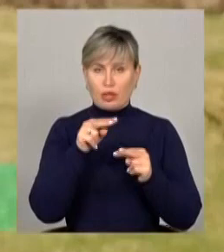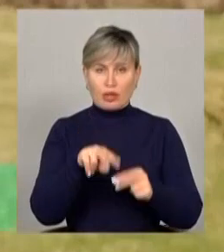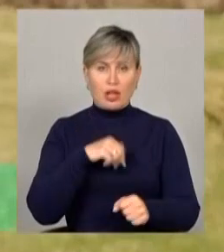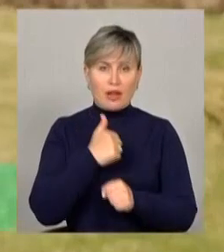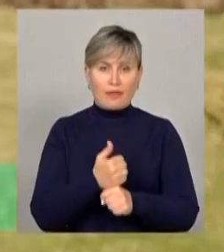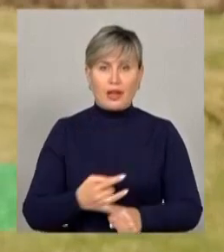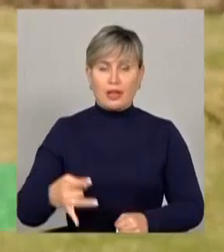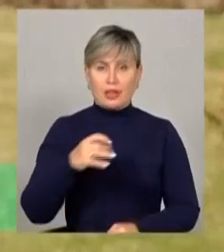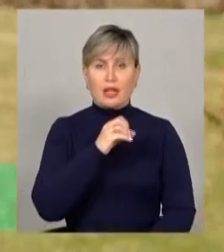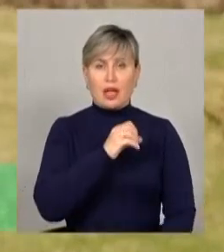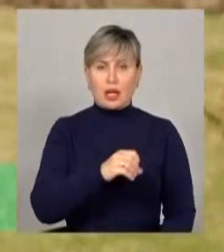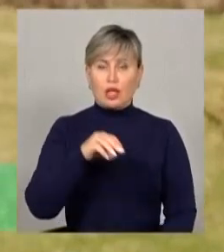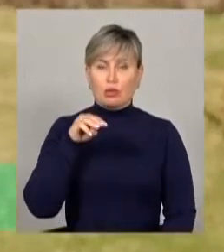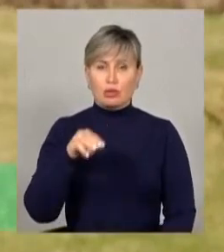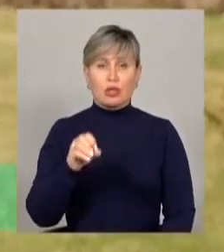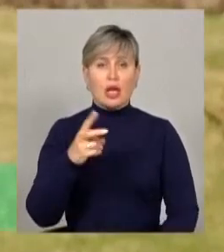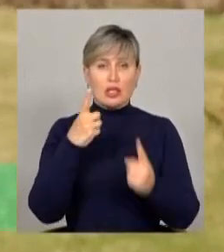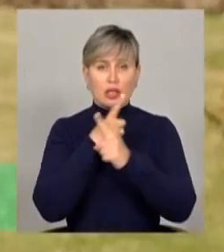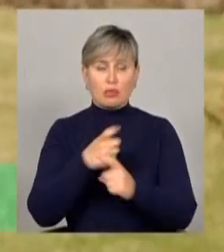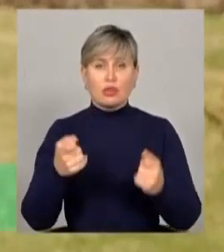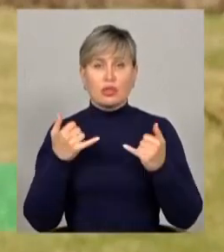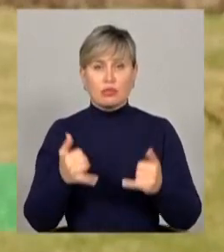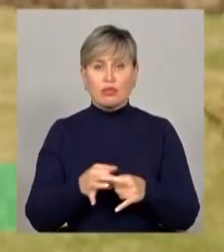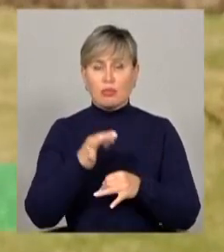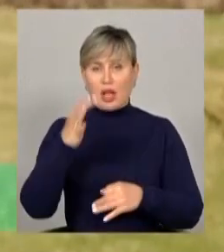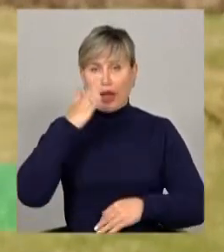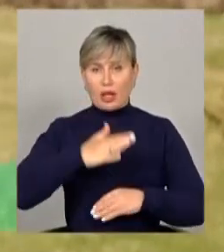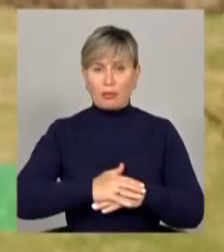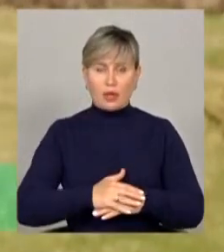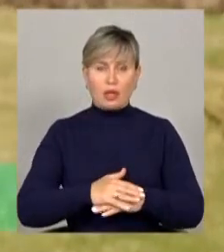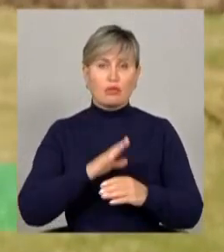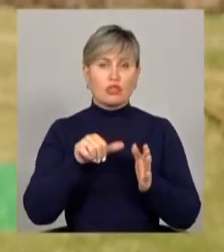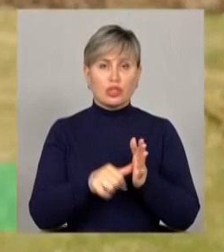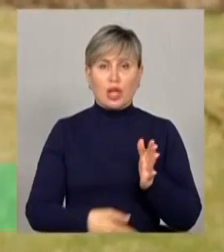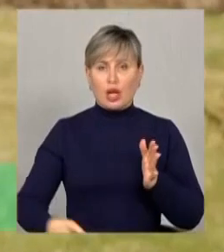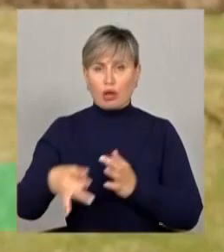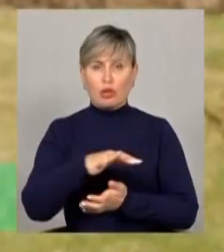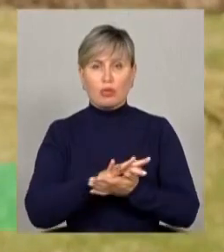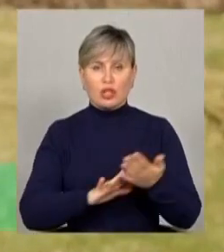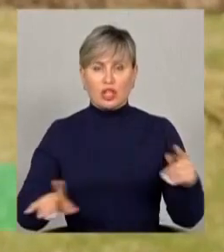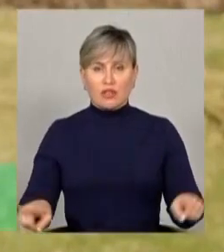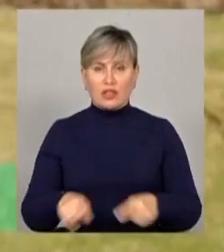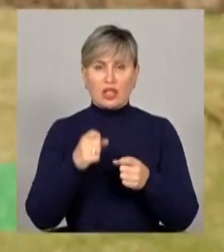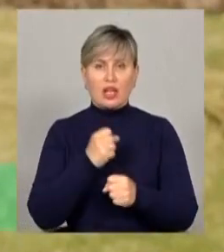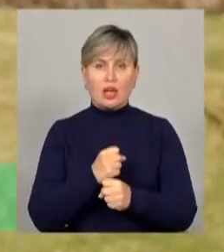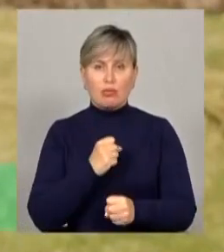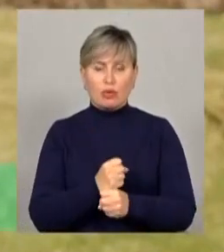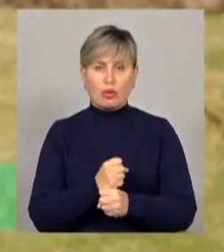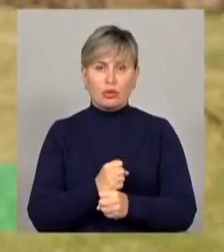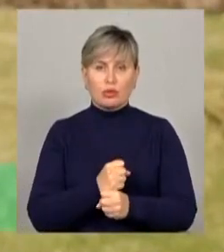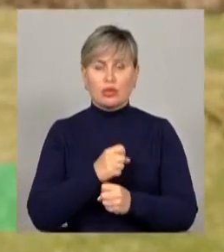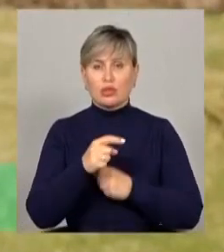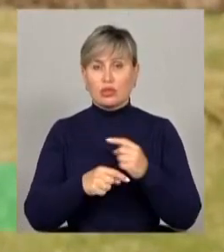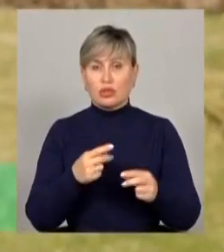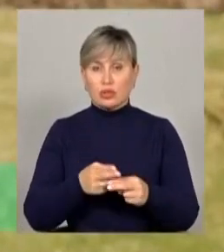главы региона и как сообщили сегодня в областном акимате в шести районах продолжаются восстановительные работы последствия